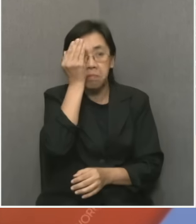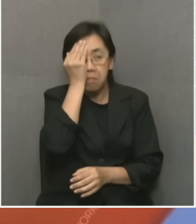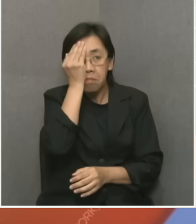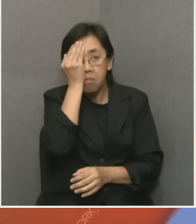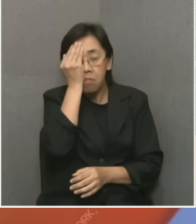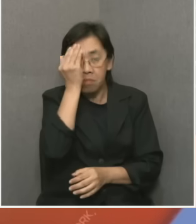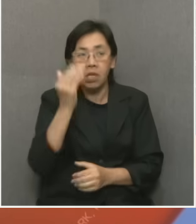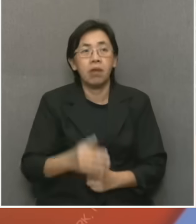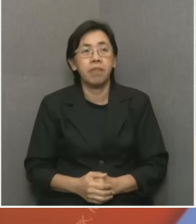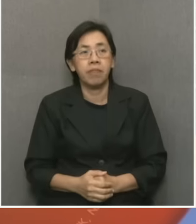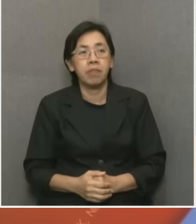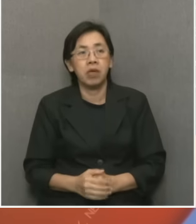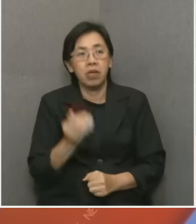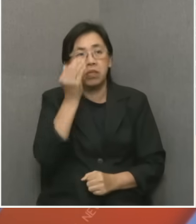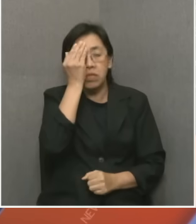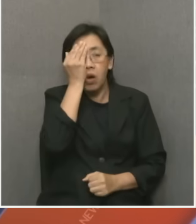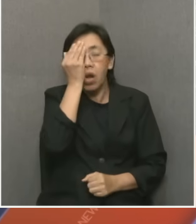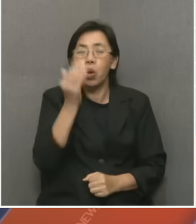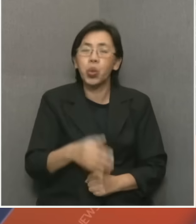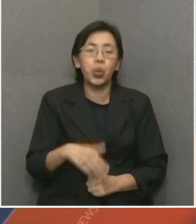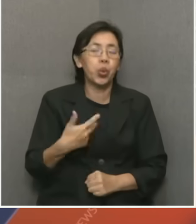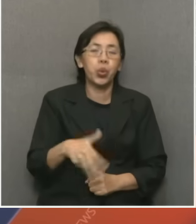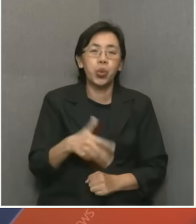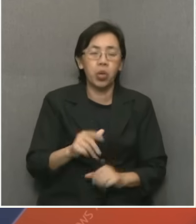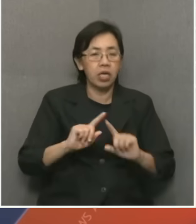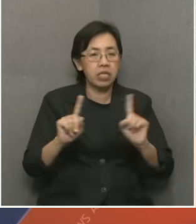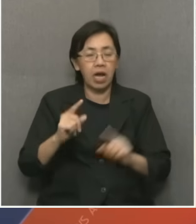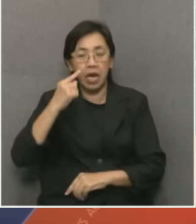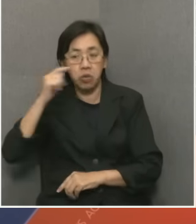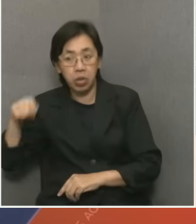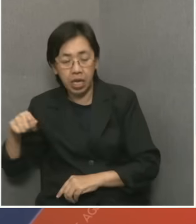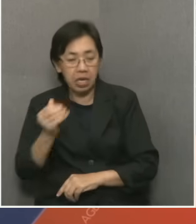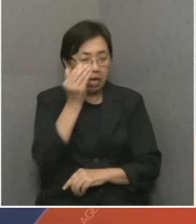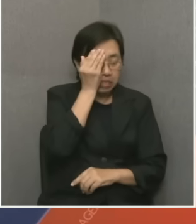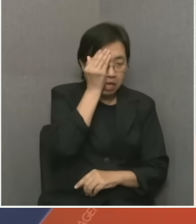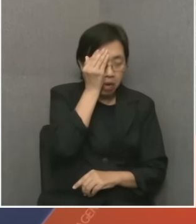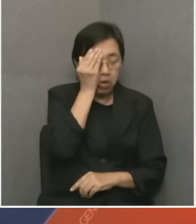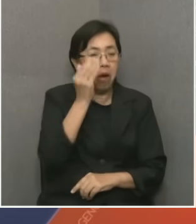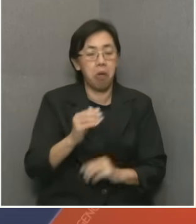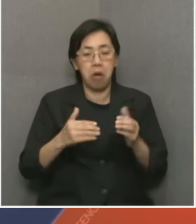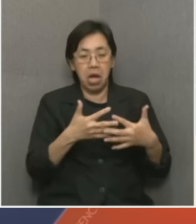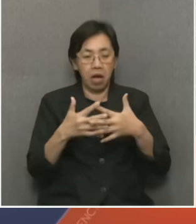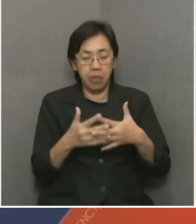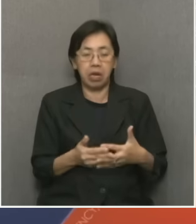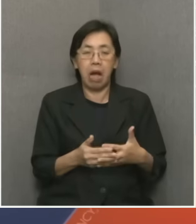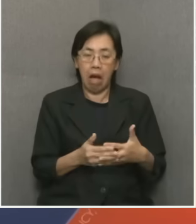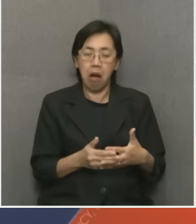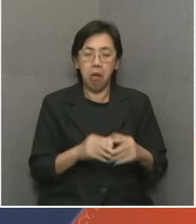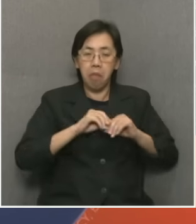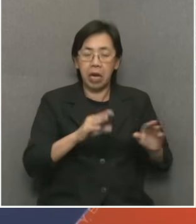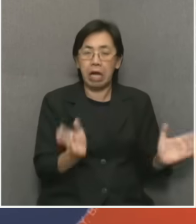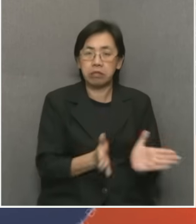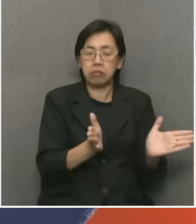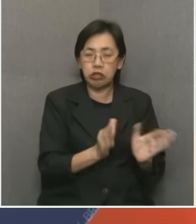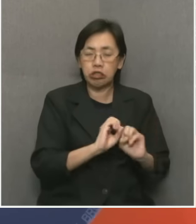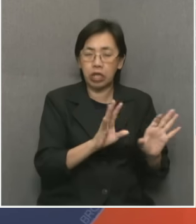ล้วก็รวดเร็วนะกว่ากรณีของยูเครนถ้าเราสังเกตให้ดีหรือว่าซุ้มเสียงของไบเดนเนี่ยก็ชัดเจนน